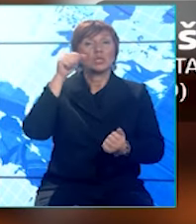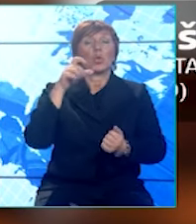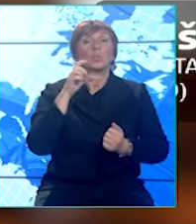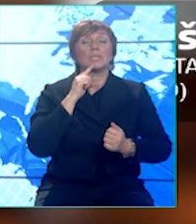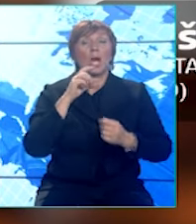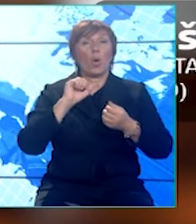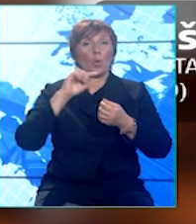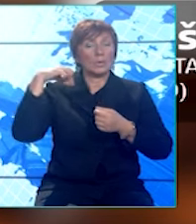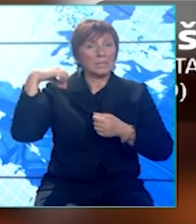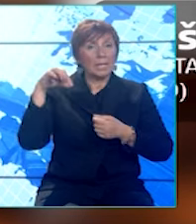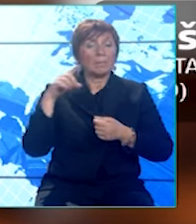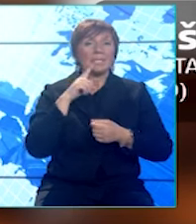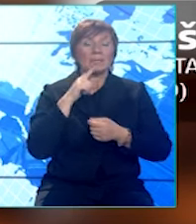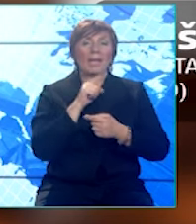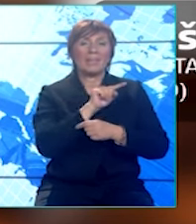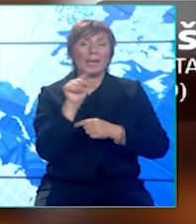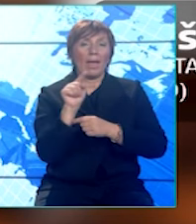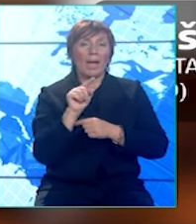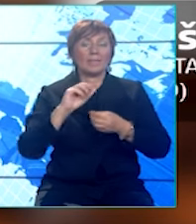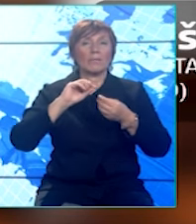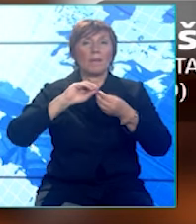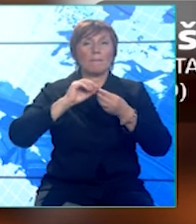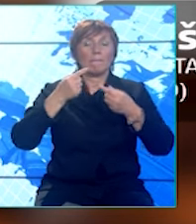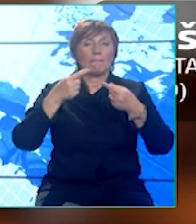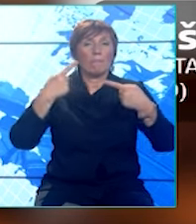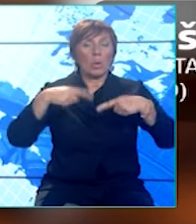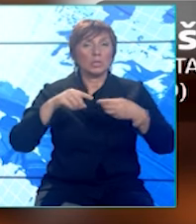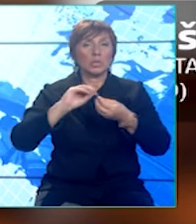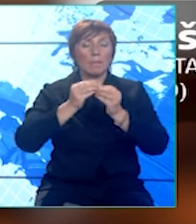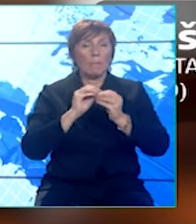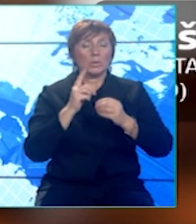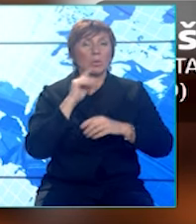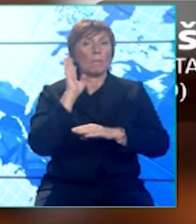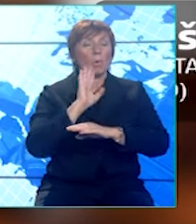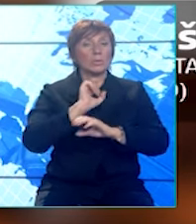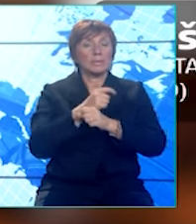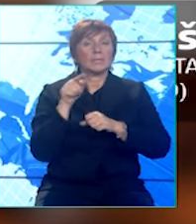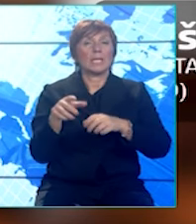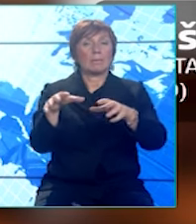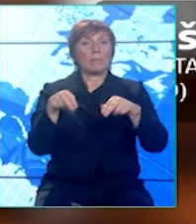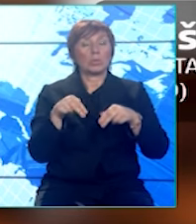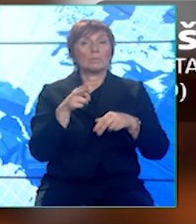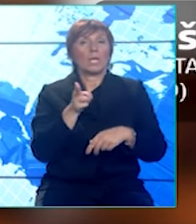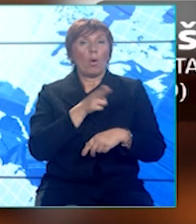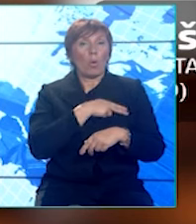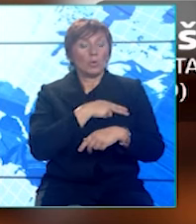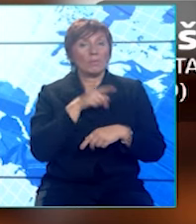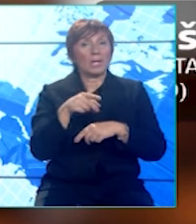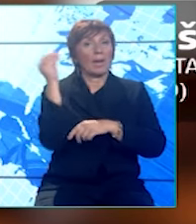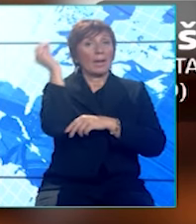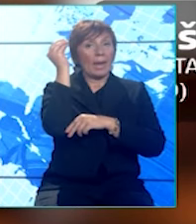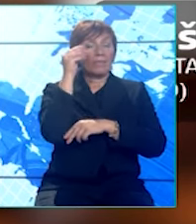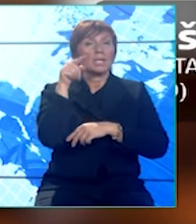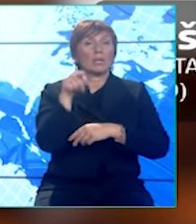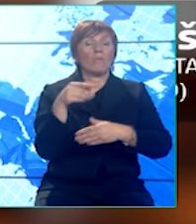negativne političke posljedice u Bosni i Hercegovini. Ignorisali ste naše stavove i argumente. Sada preuzmite odgovornost i naviknite se na ovakav